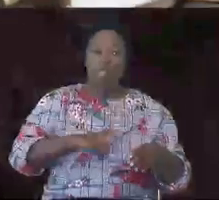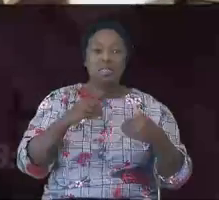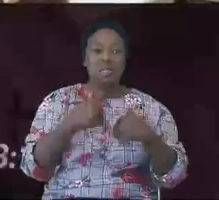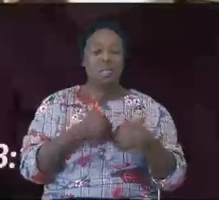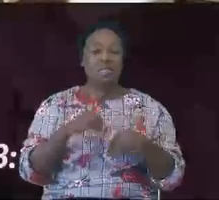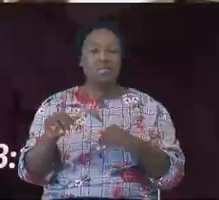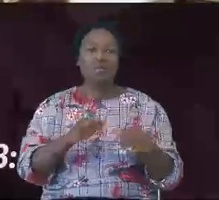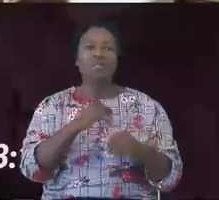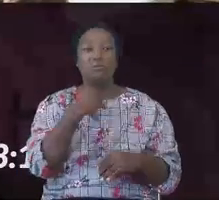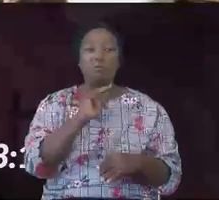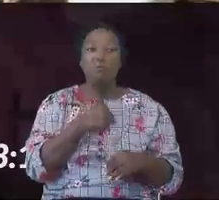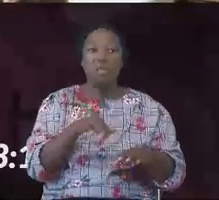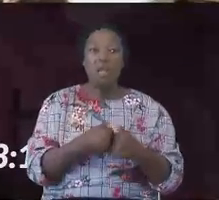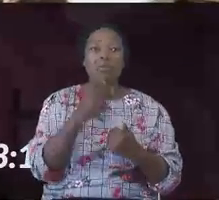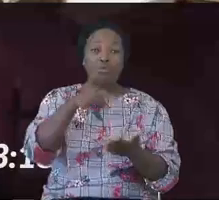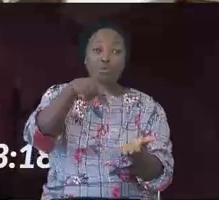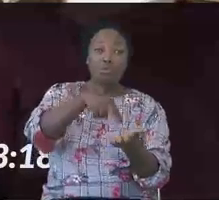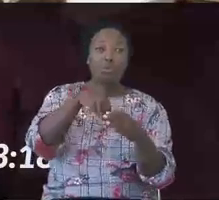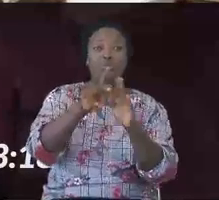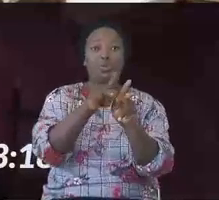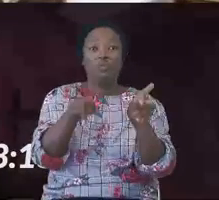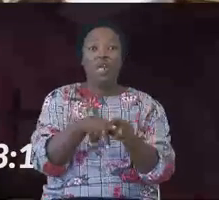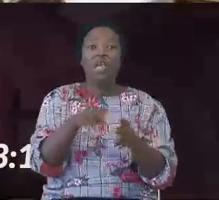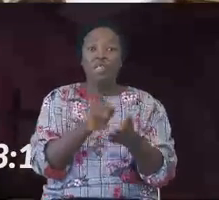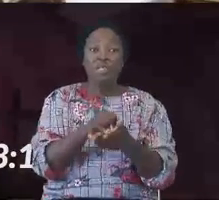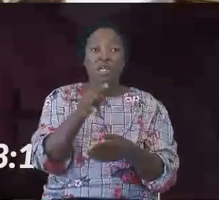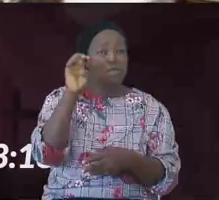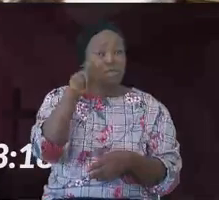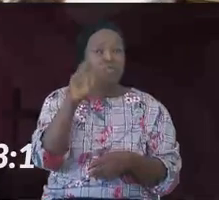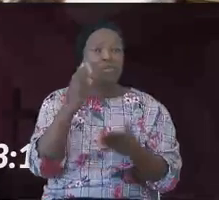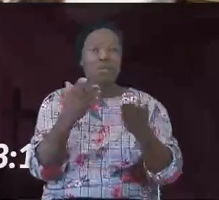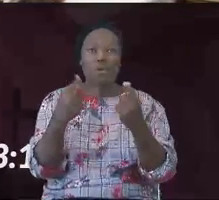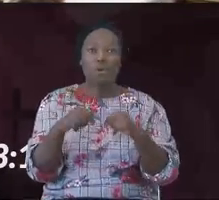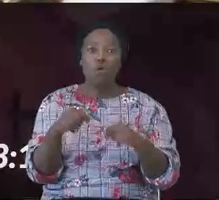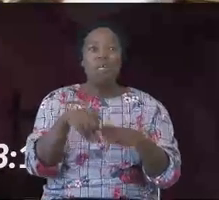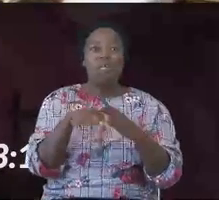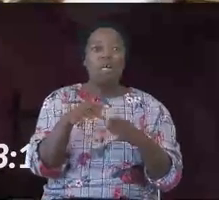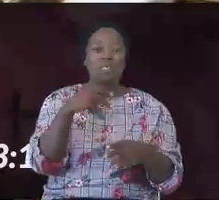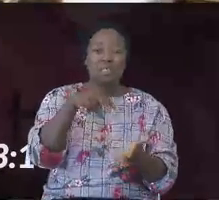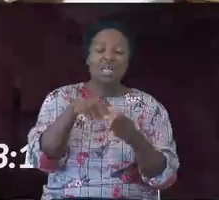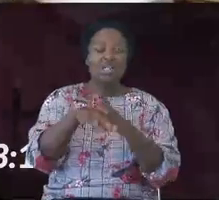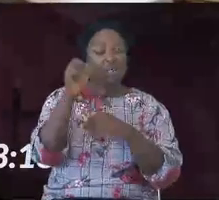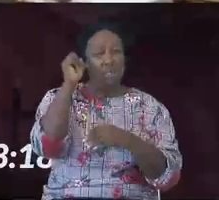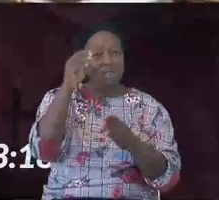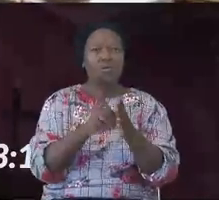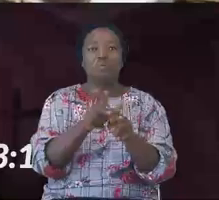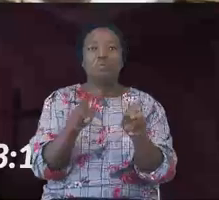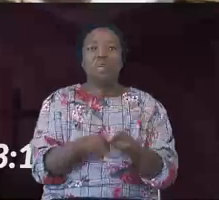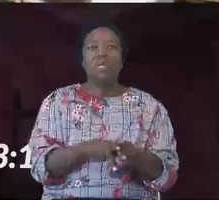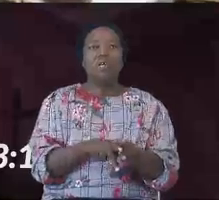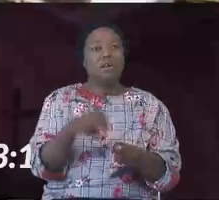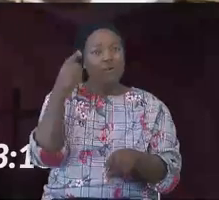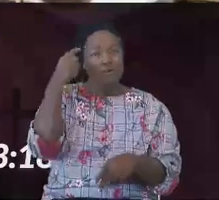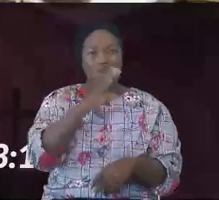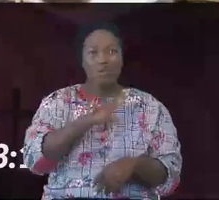18, ce que Christ a fait. Il nous dit comment il a pris ta place pour que toi,